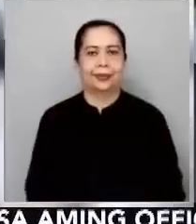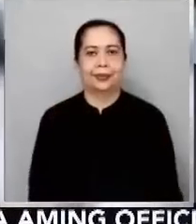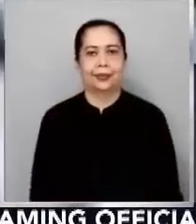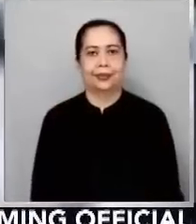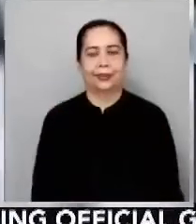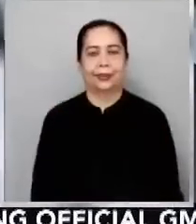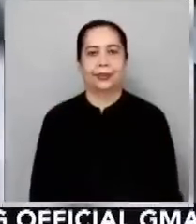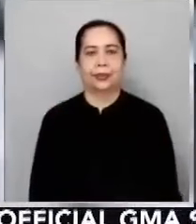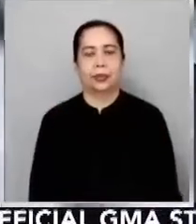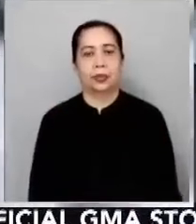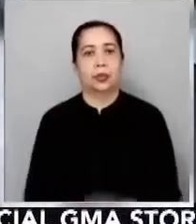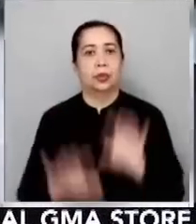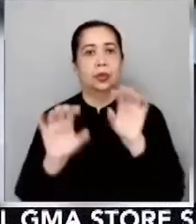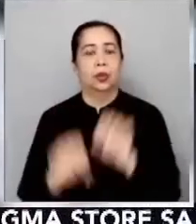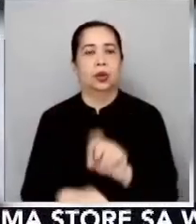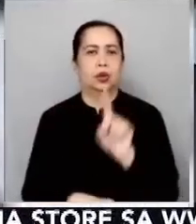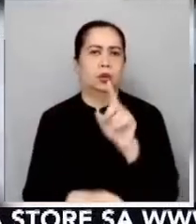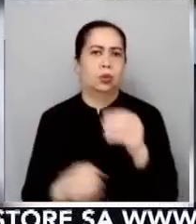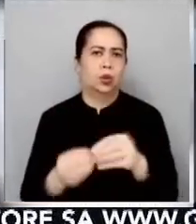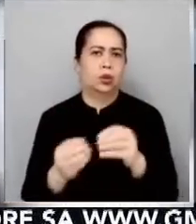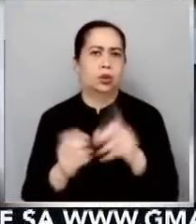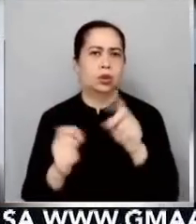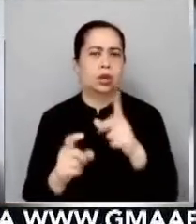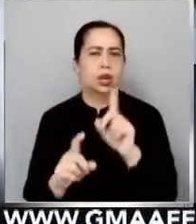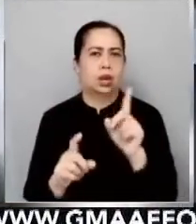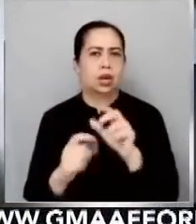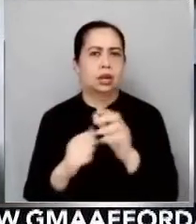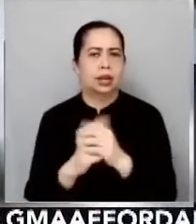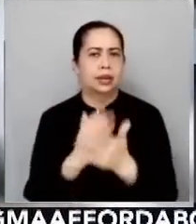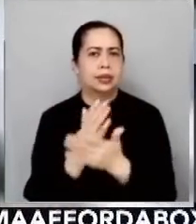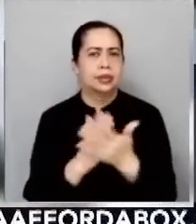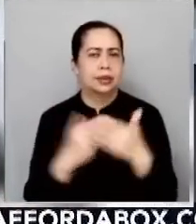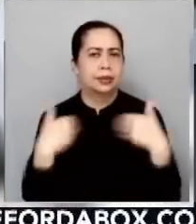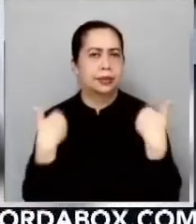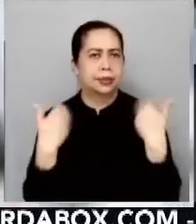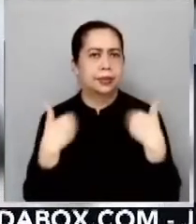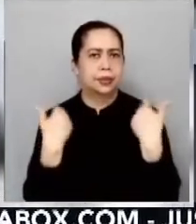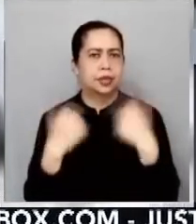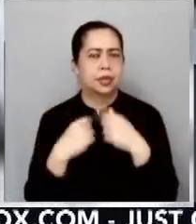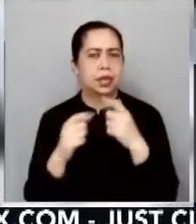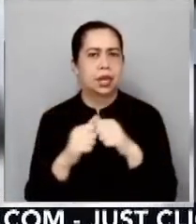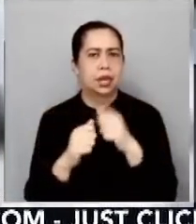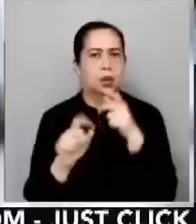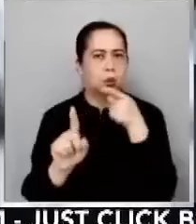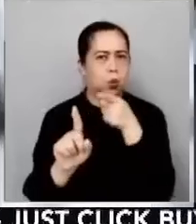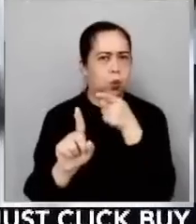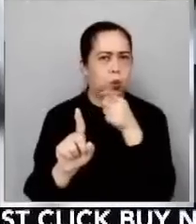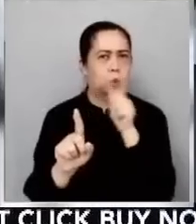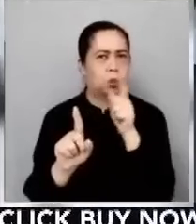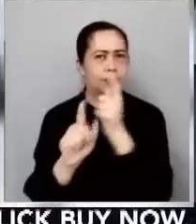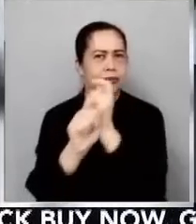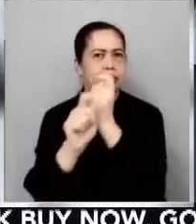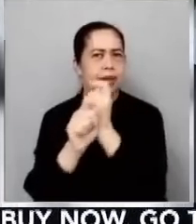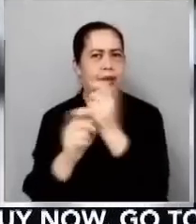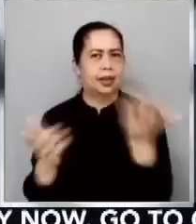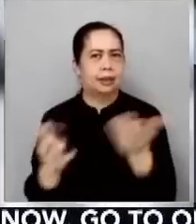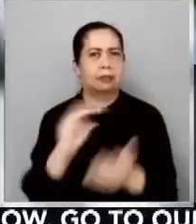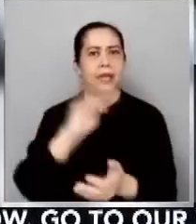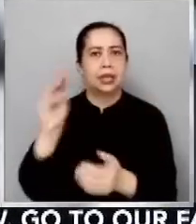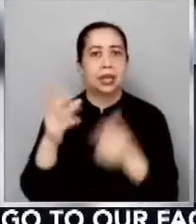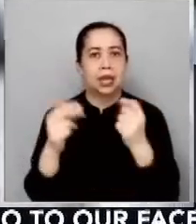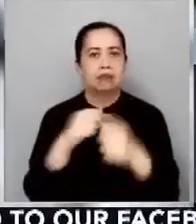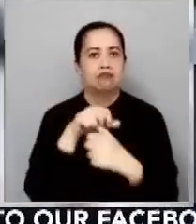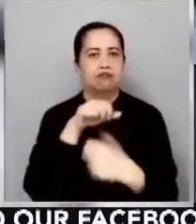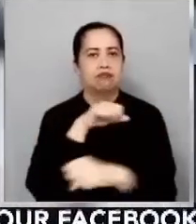Huli sa akto ang panibagong pag-atake ng ilang menor de edad na pinupuntirya ang mga truck sa Maynila para umano